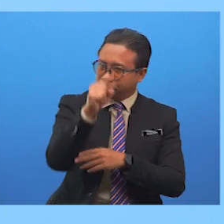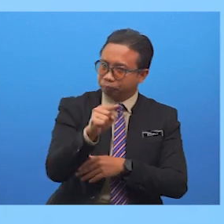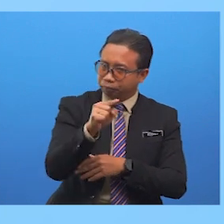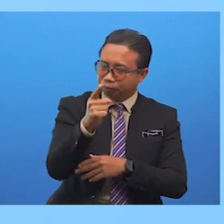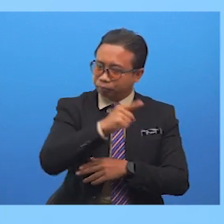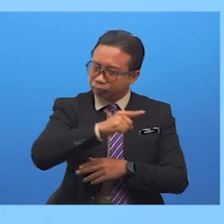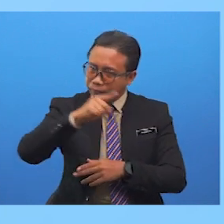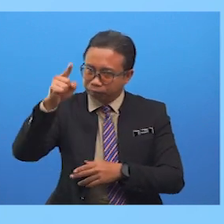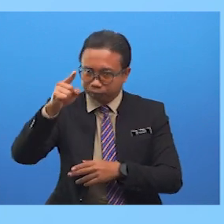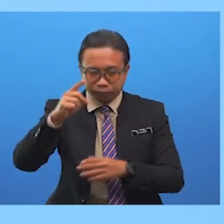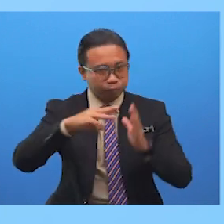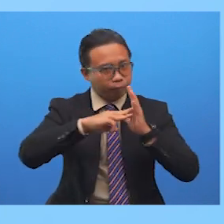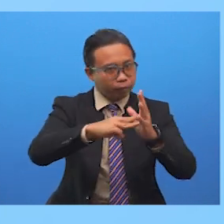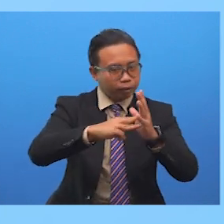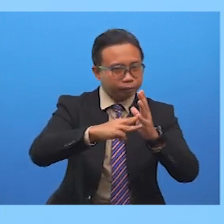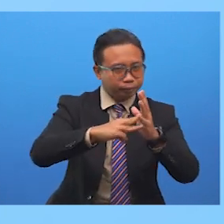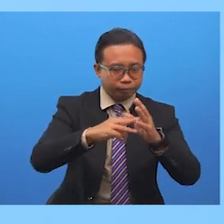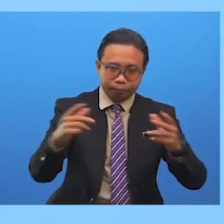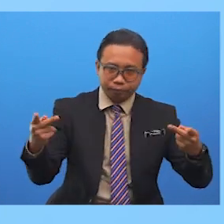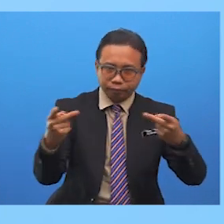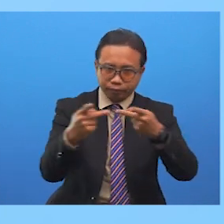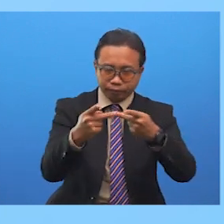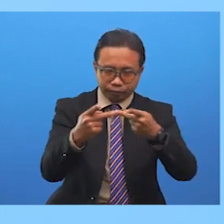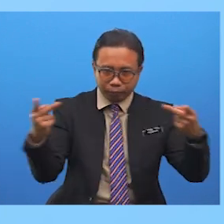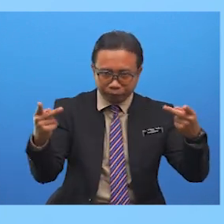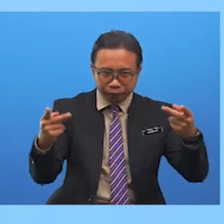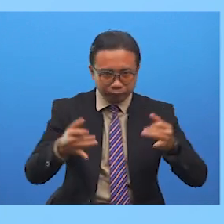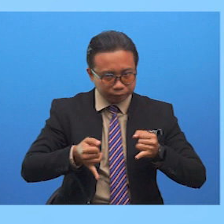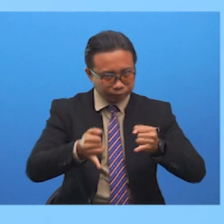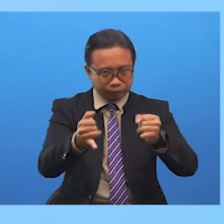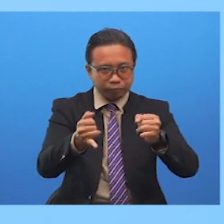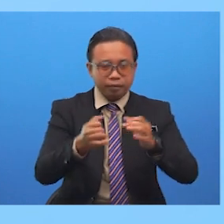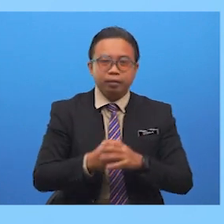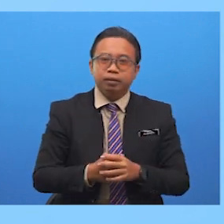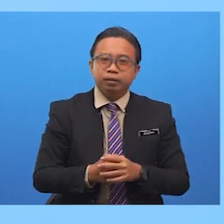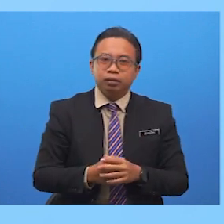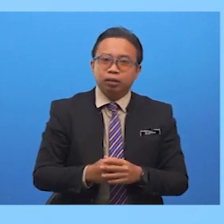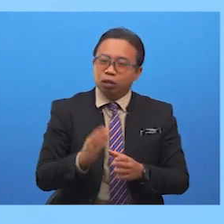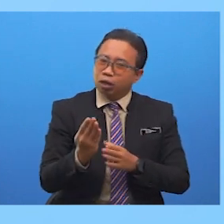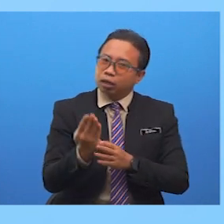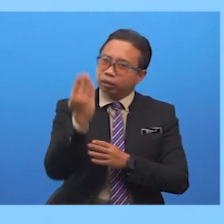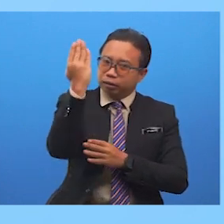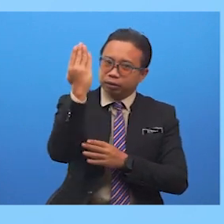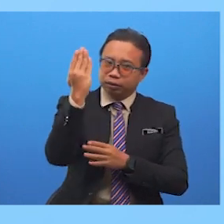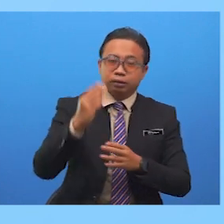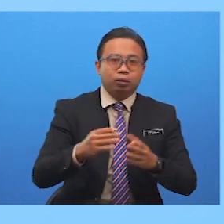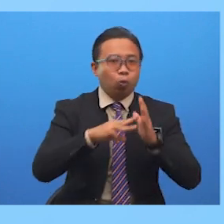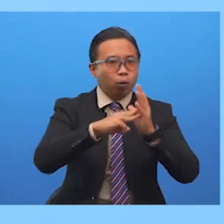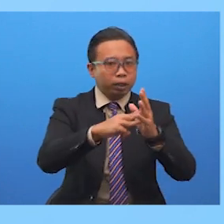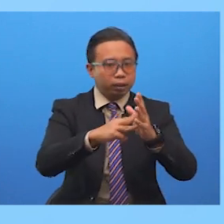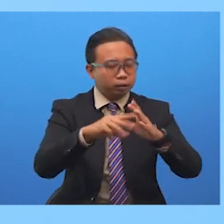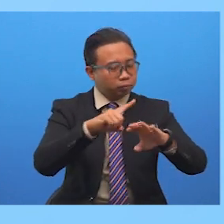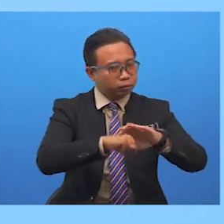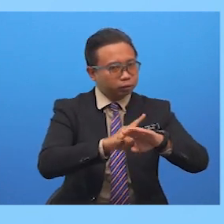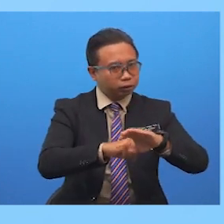mewakili jarak yang dilalui manakala faksi mengukur mewakili tempoh